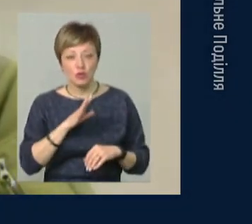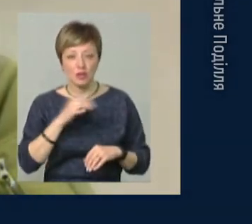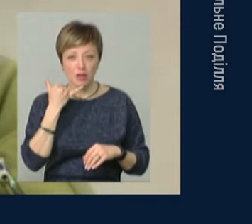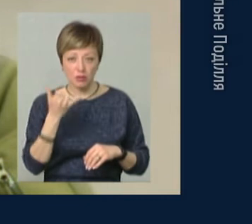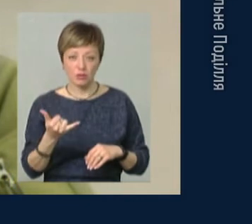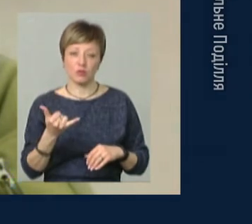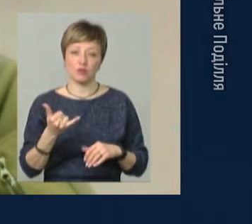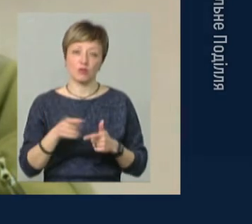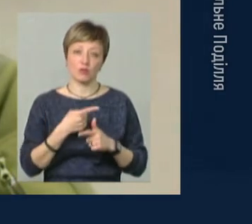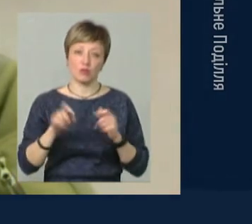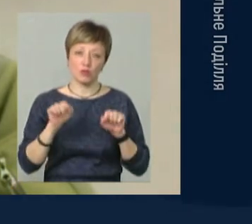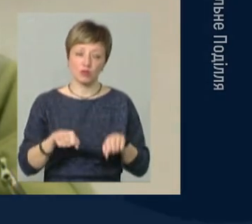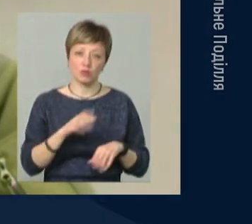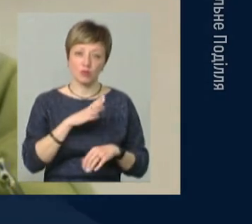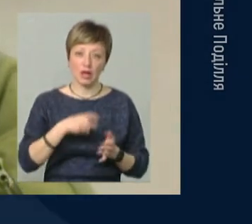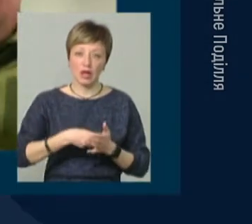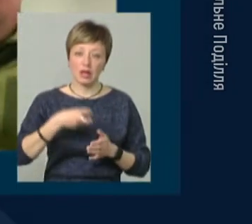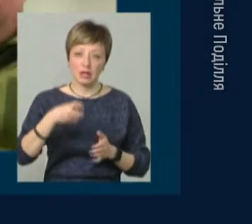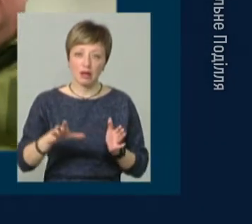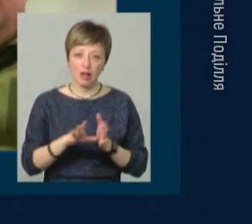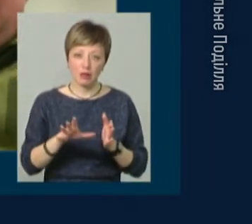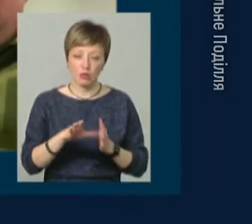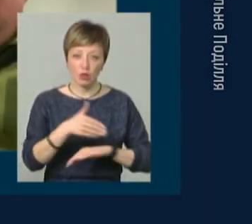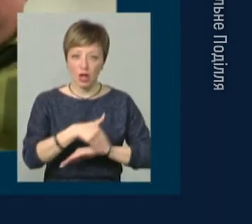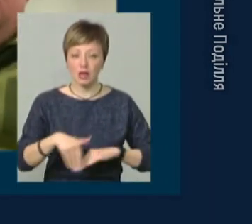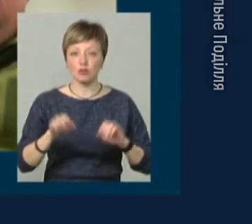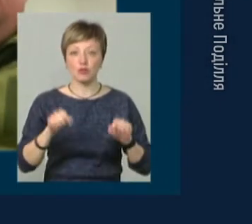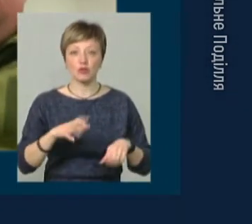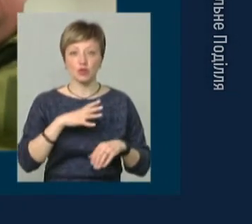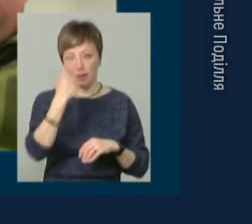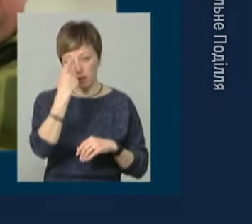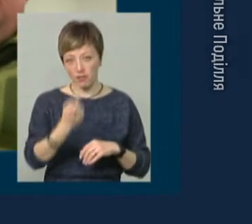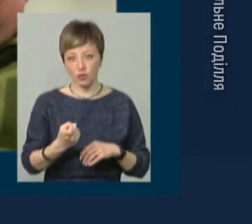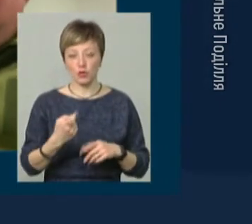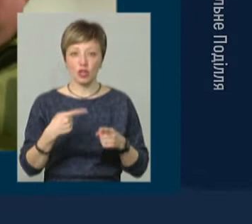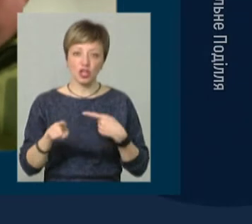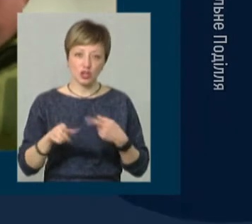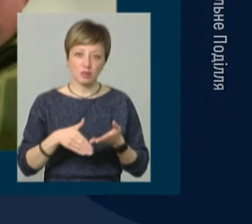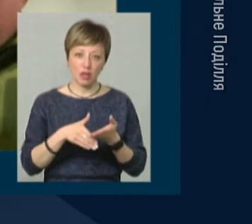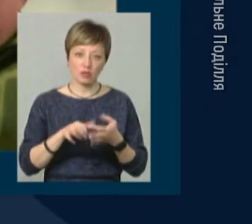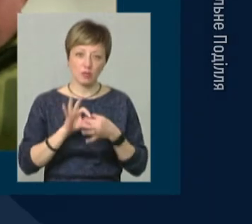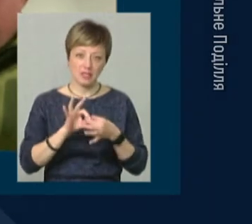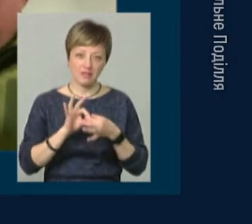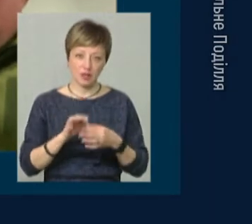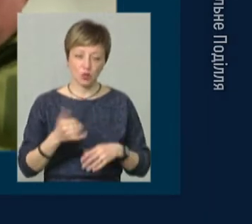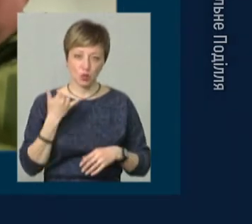телефонний дзвінок, це може бути лист на електронну адресу, це може бути повідомлення іншими засобами зв'язку.